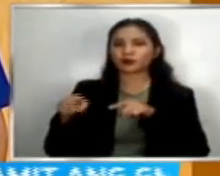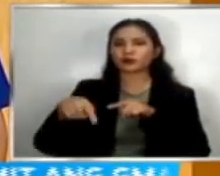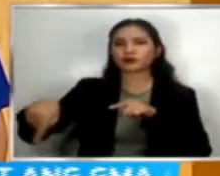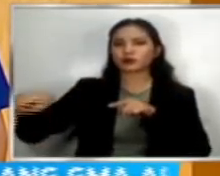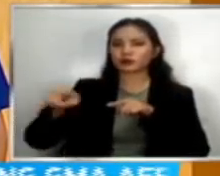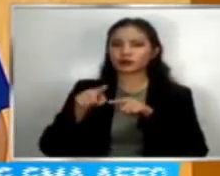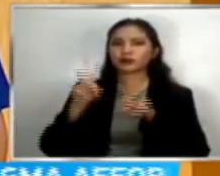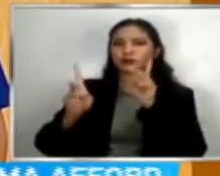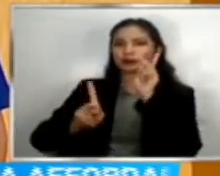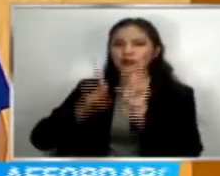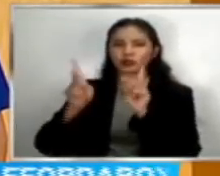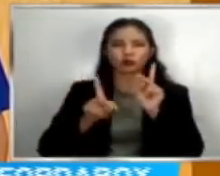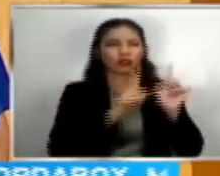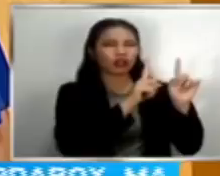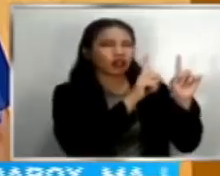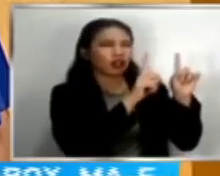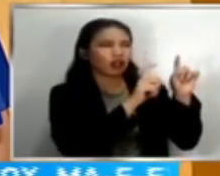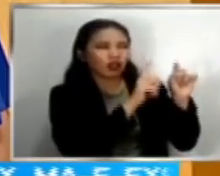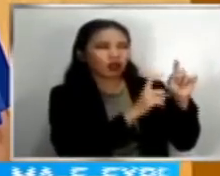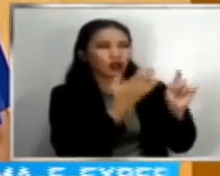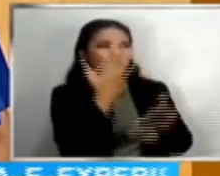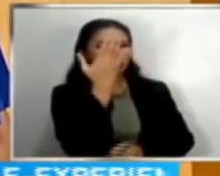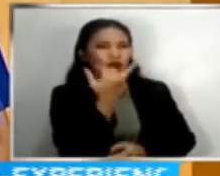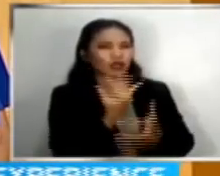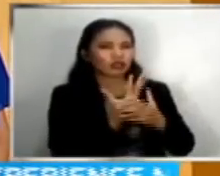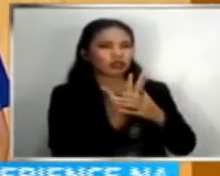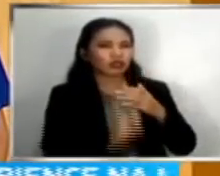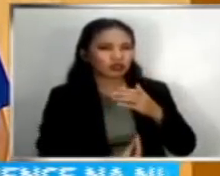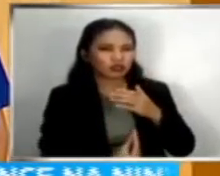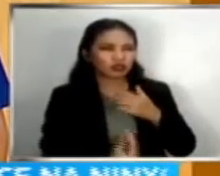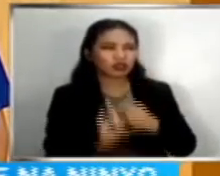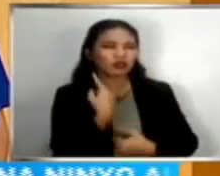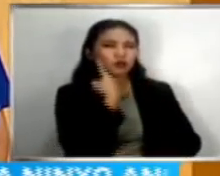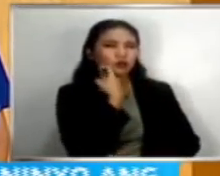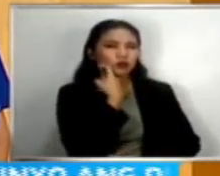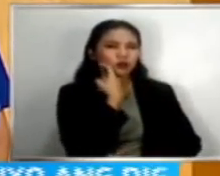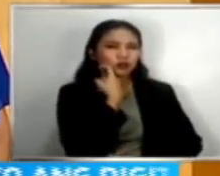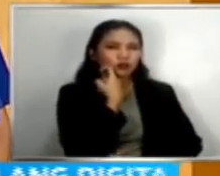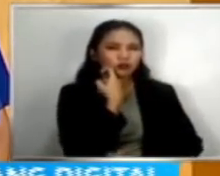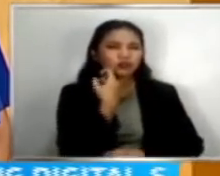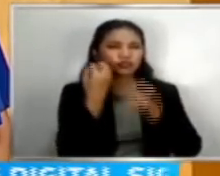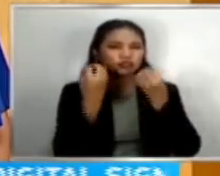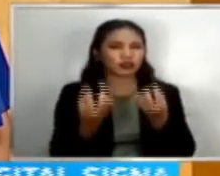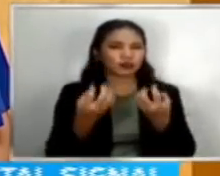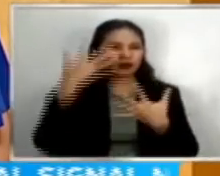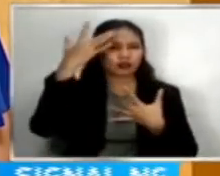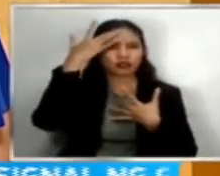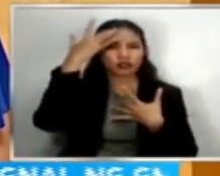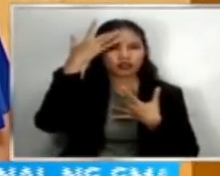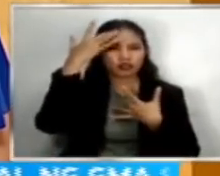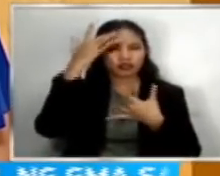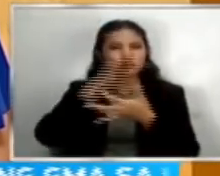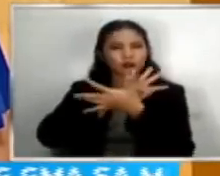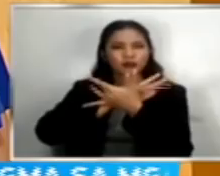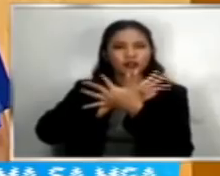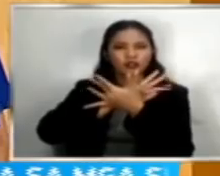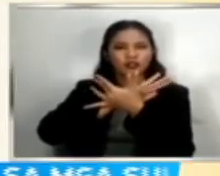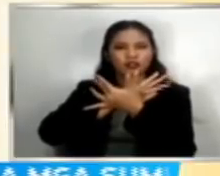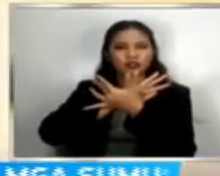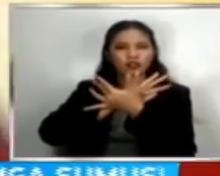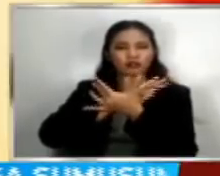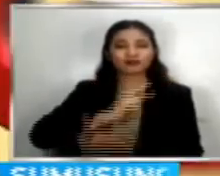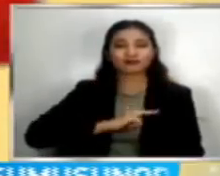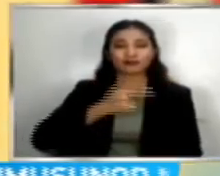hindi siya nagpakita sa publiko noong marami ang COVID-19 cases sa bansa. Balitang hatid ni Joseph Morong.